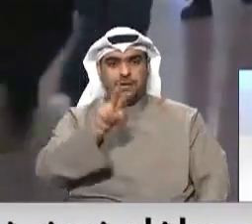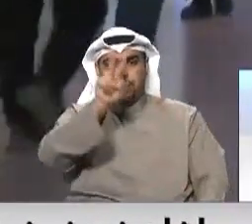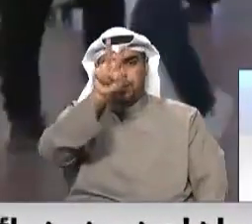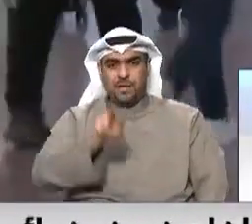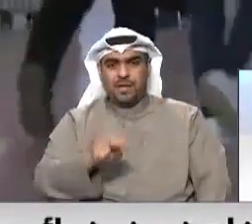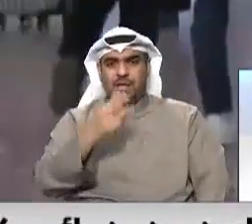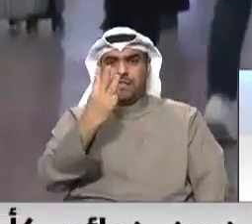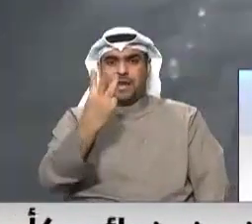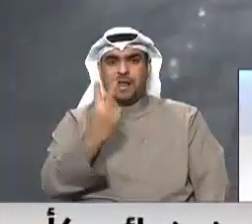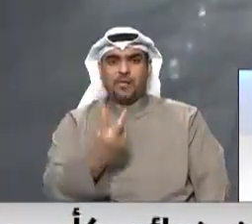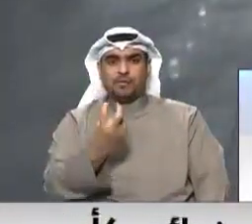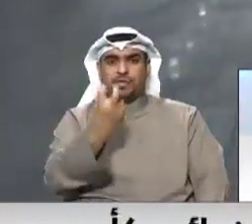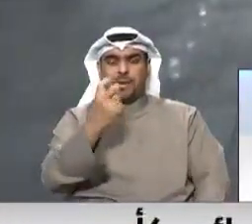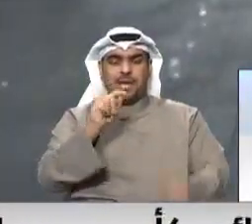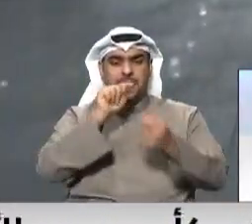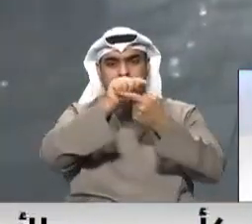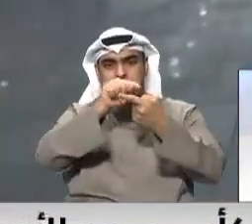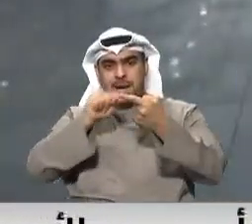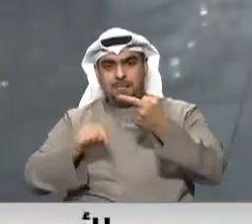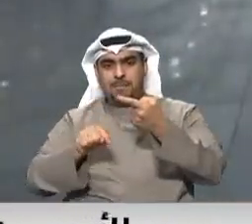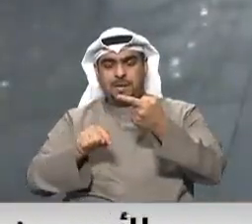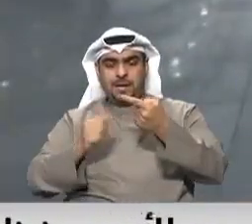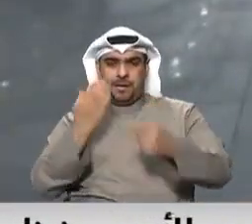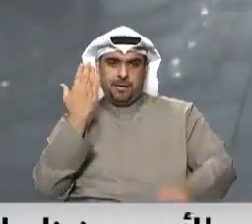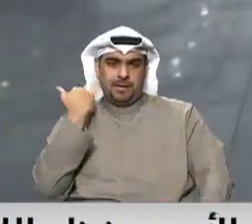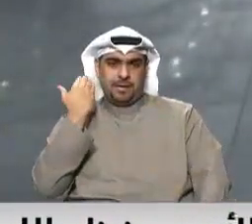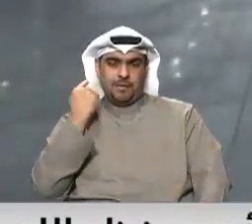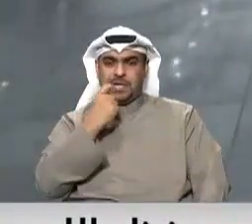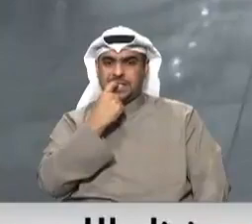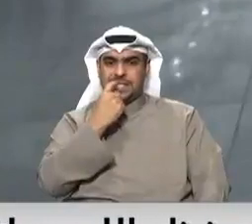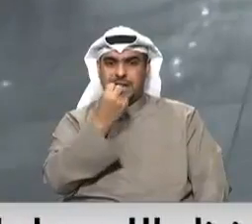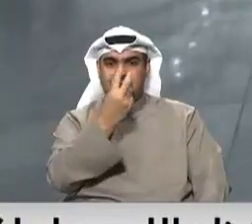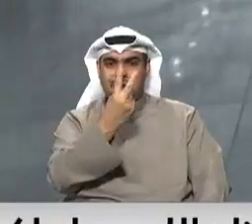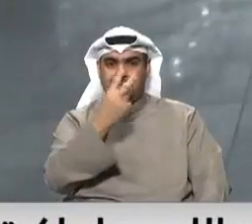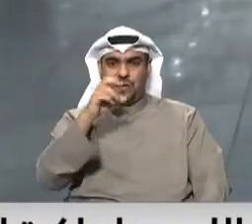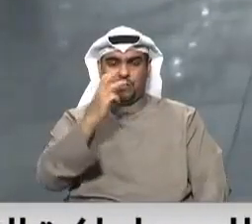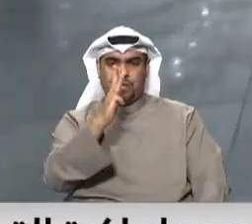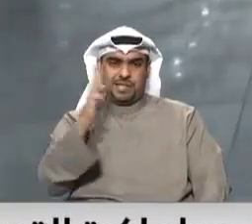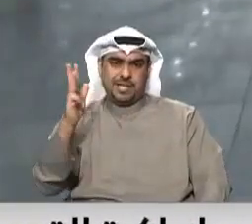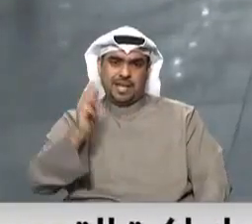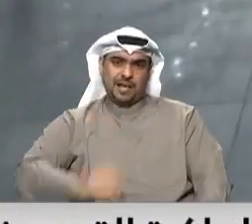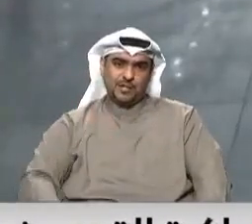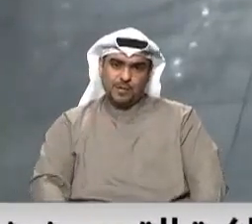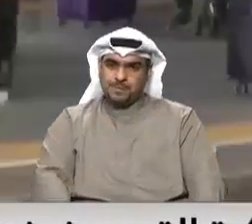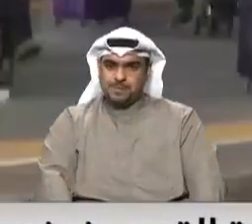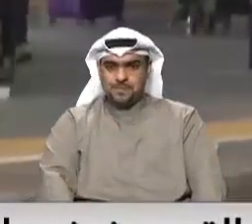73% عن مستواها في 2019.